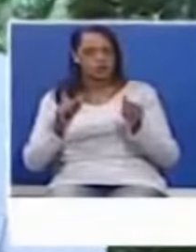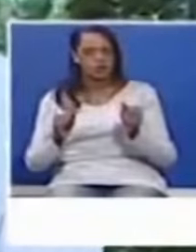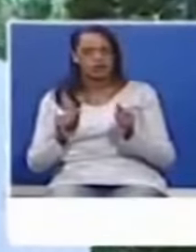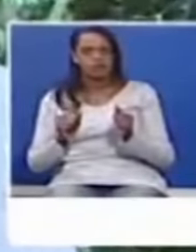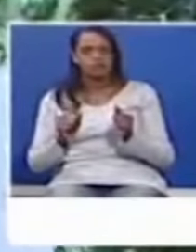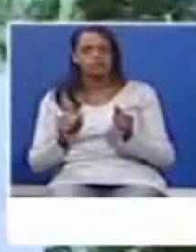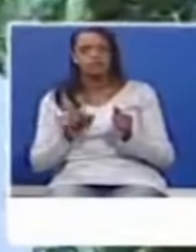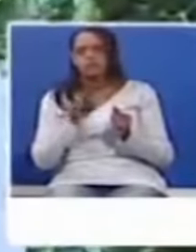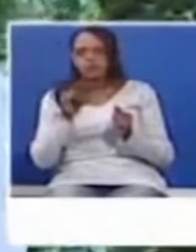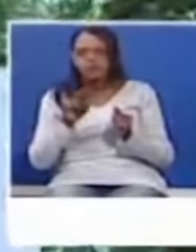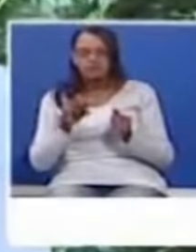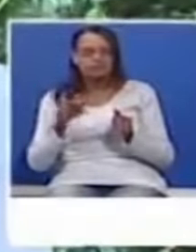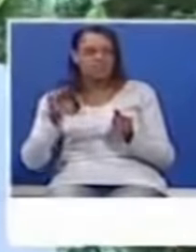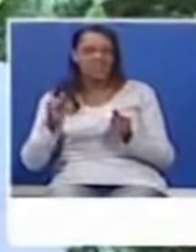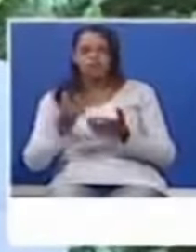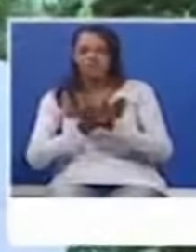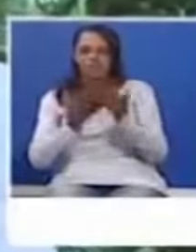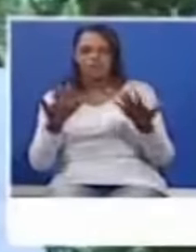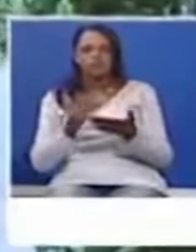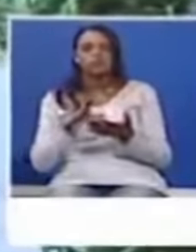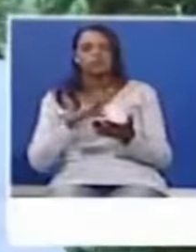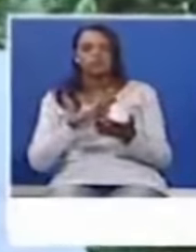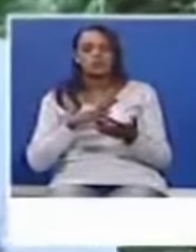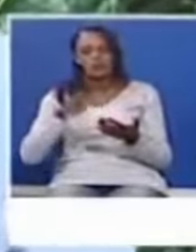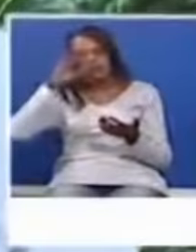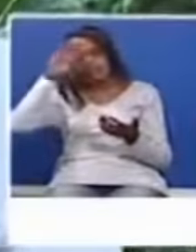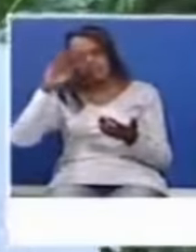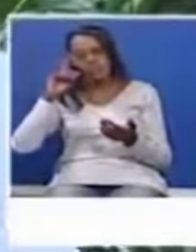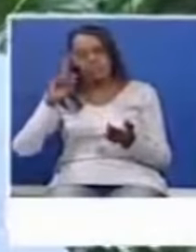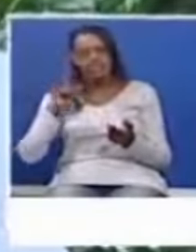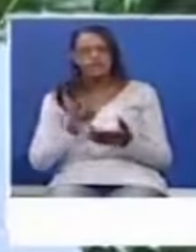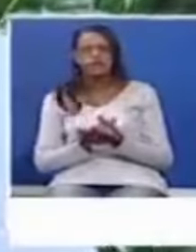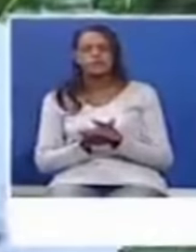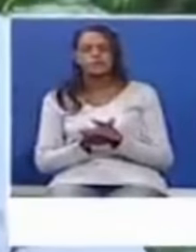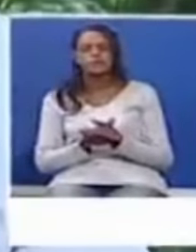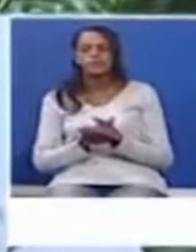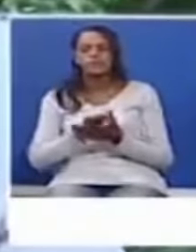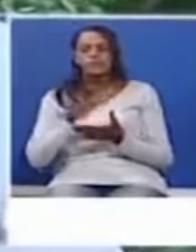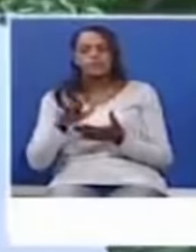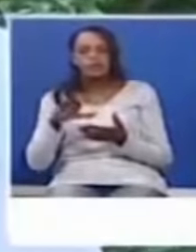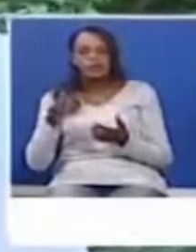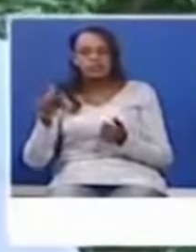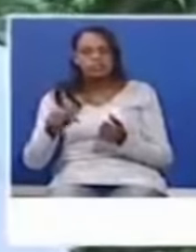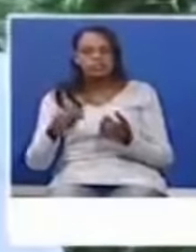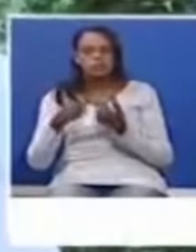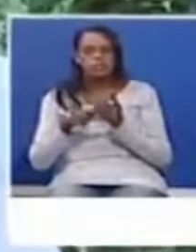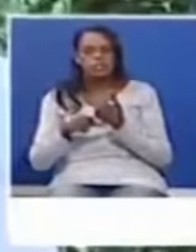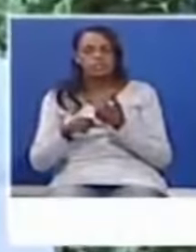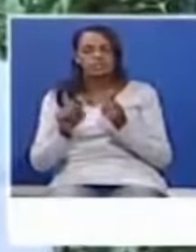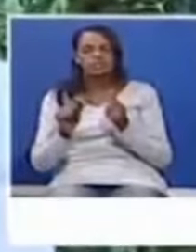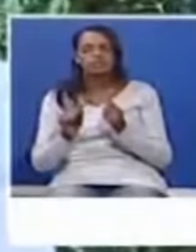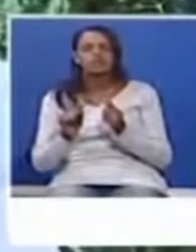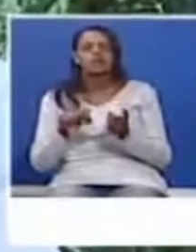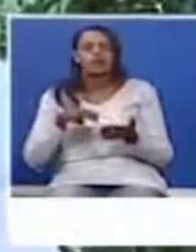ክጣበቑ ዓቕሚ የብሎም ብዘለዎም ዕድመ እቲ ሓደ ኣብ ቆልዑ ዝወርድ ሃስያን ዓመፅን ምዝመዛን